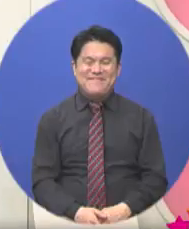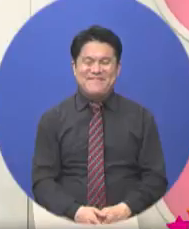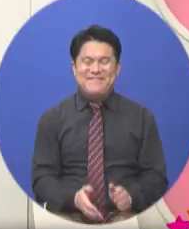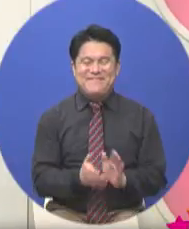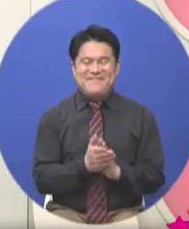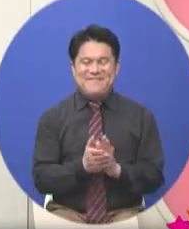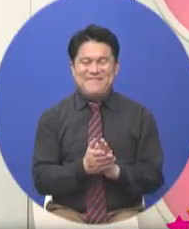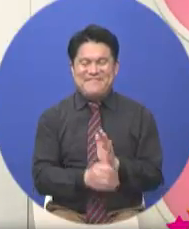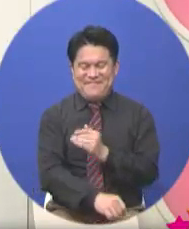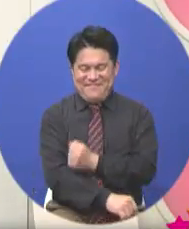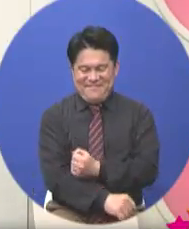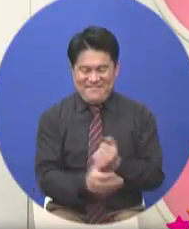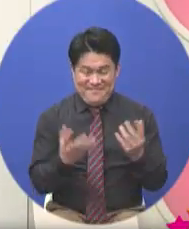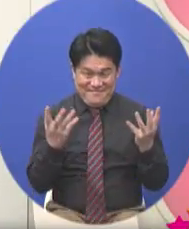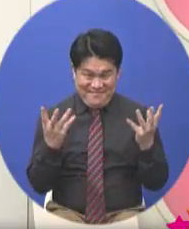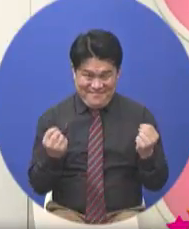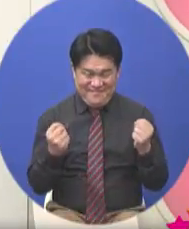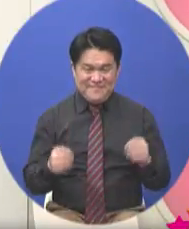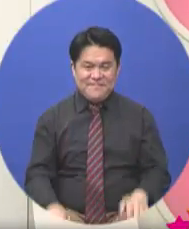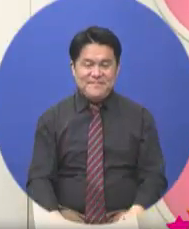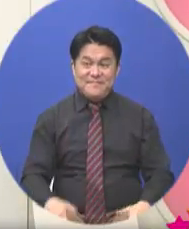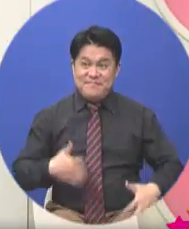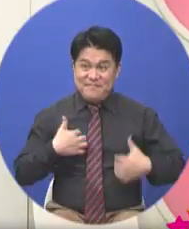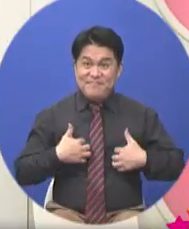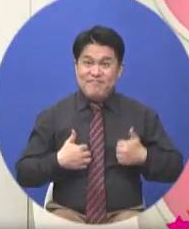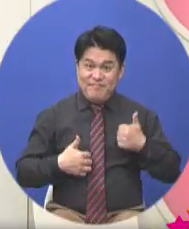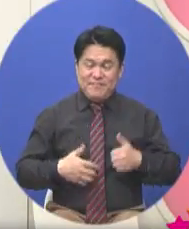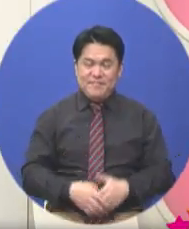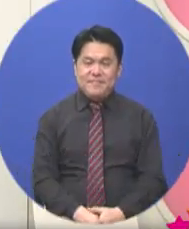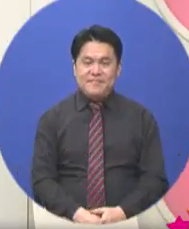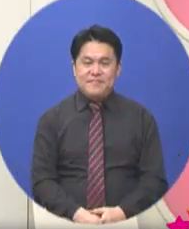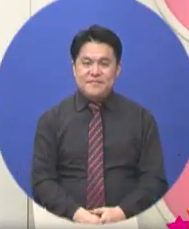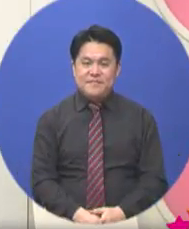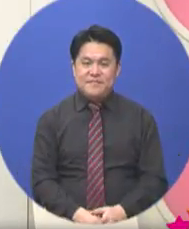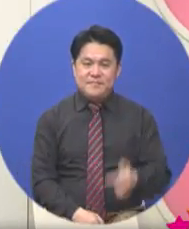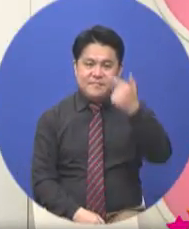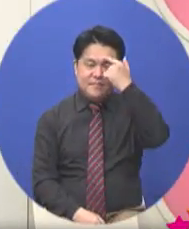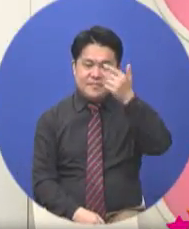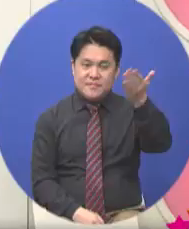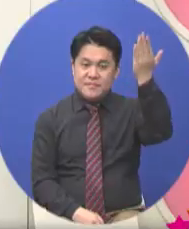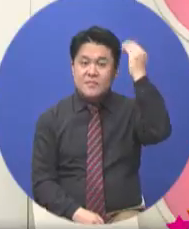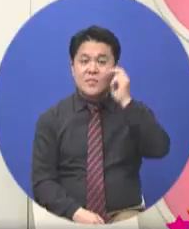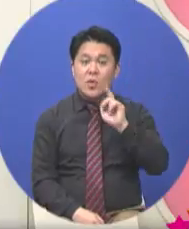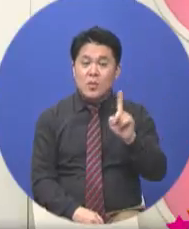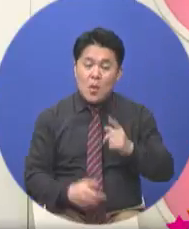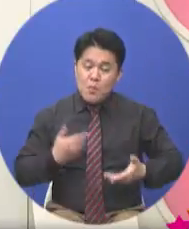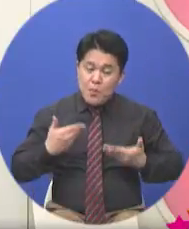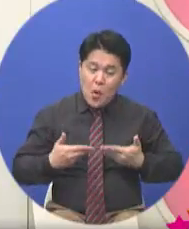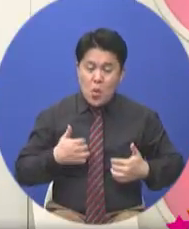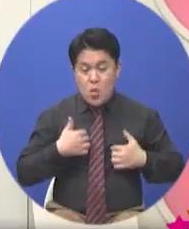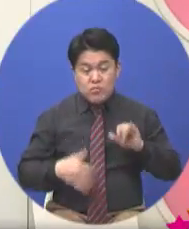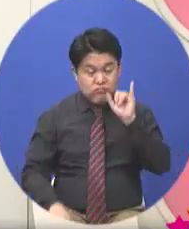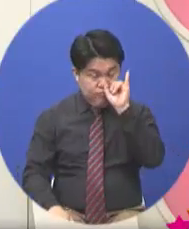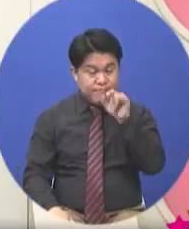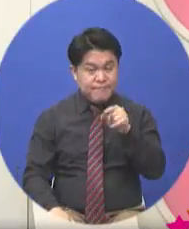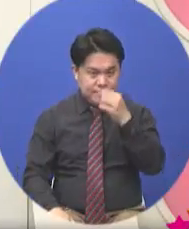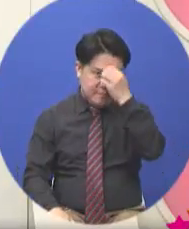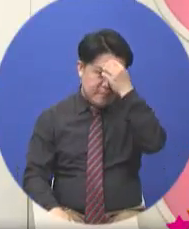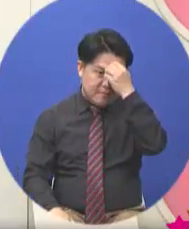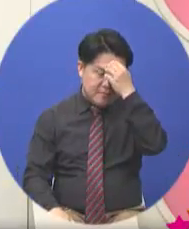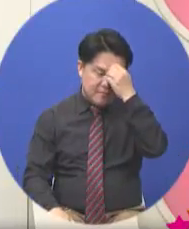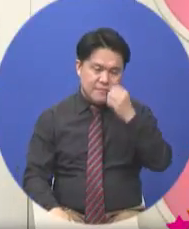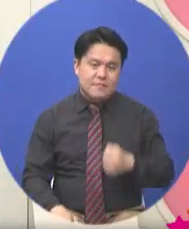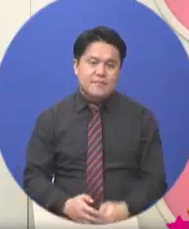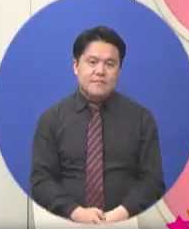너무 신난다. 아유, 수고하셨습니다. 네, 아주 신나요. 네. 그러게 옛날 노래도 저렇게 바쁘고 네. 이렇게 좀 비트가